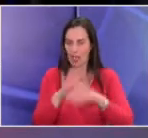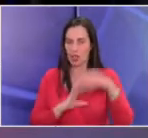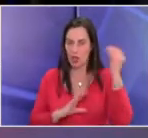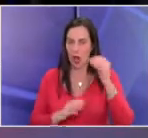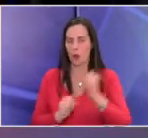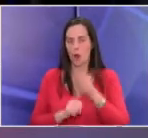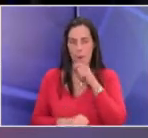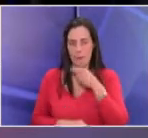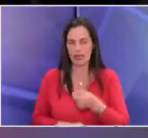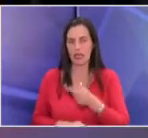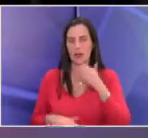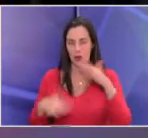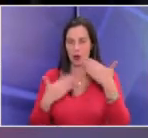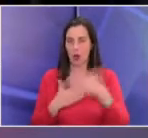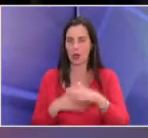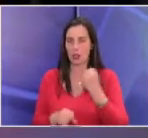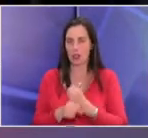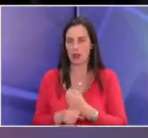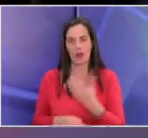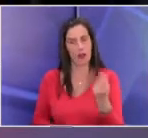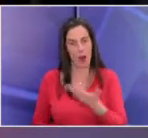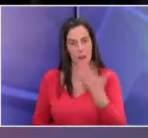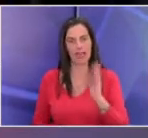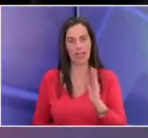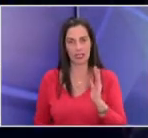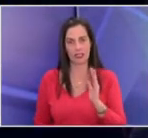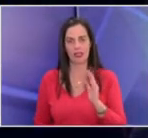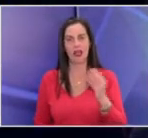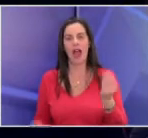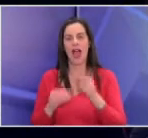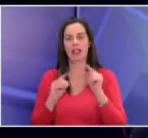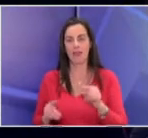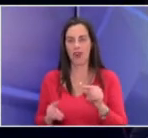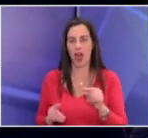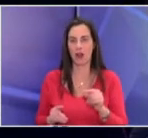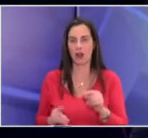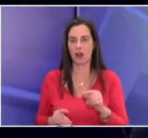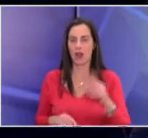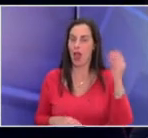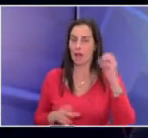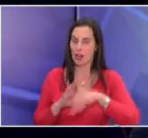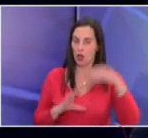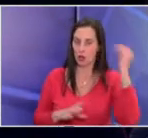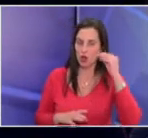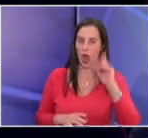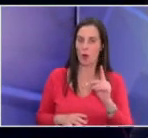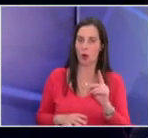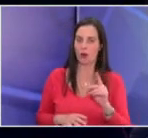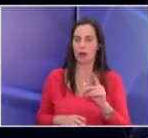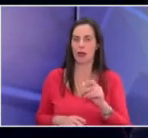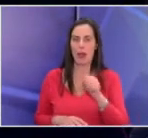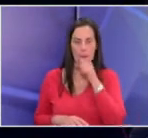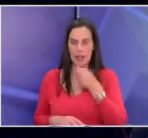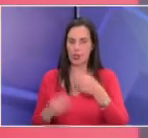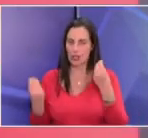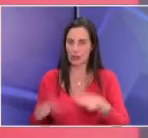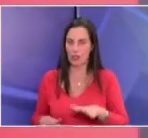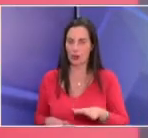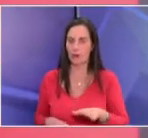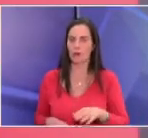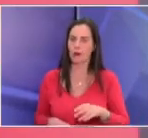טבלה של המיסים ולא הגעתי לכולם. תסתכלו, הנה הטבלה של המיסים. אז ככה, אנחנו